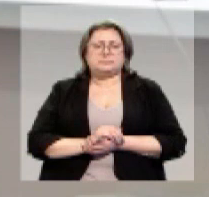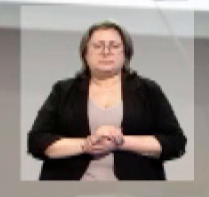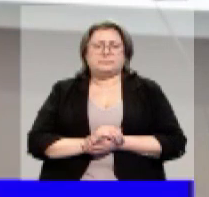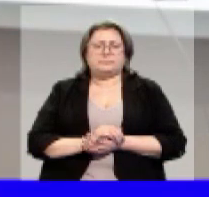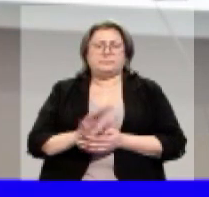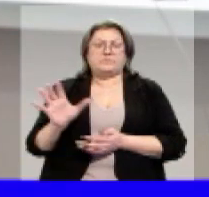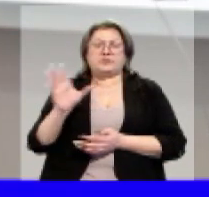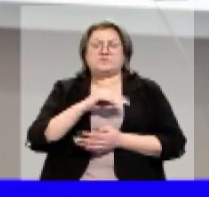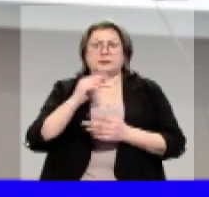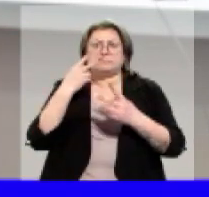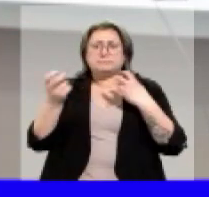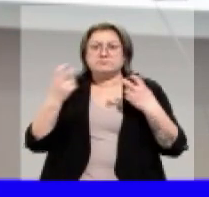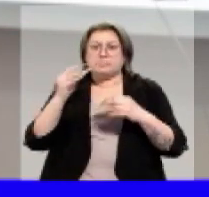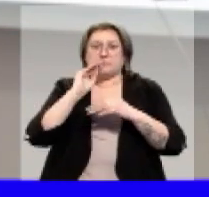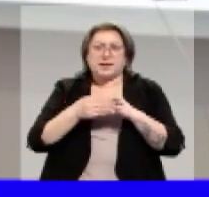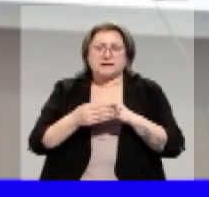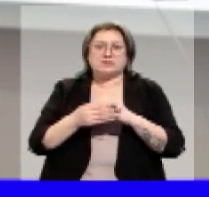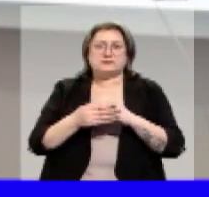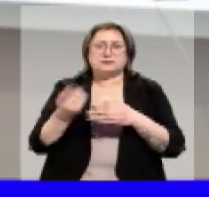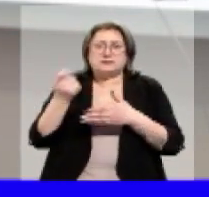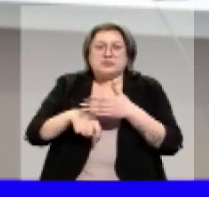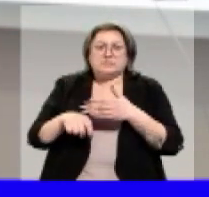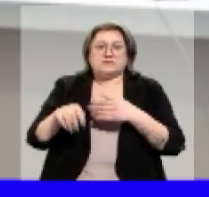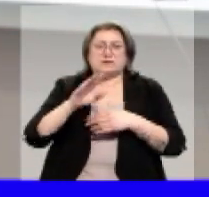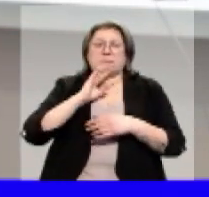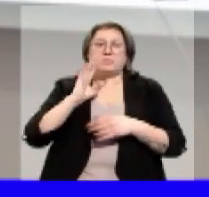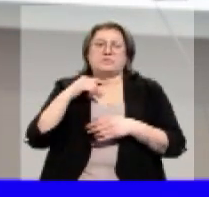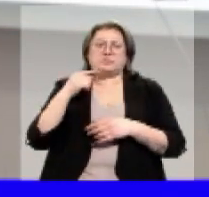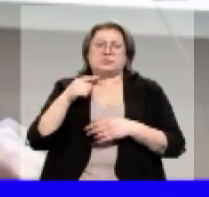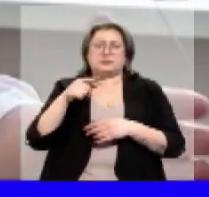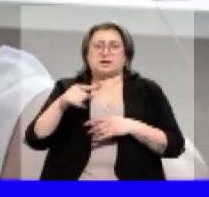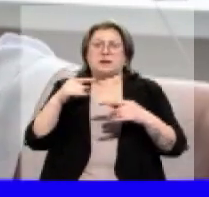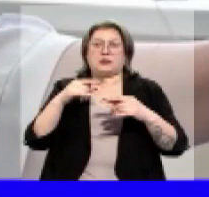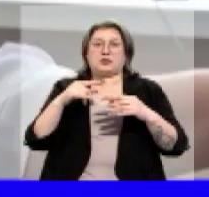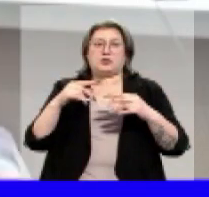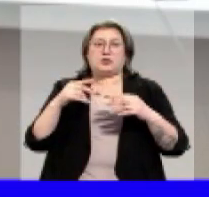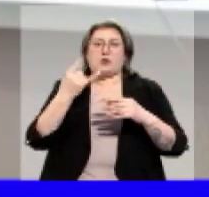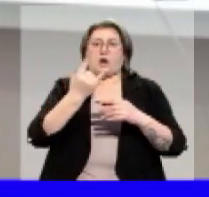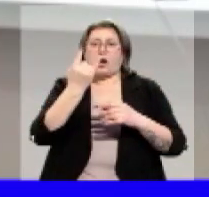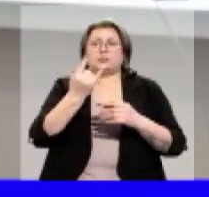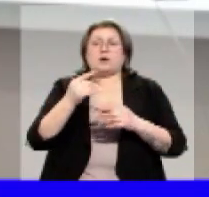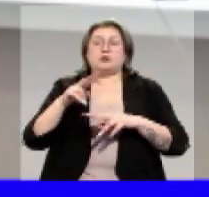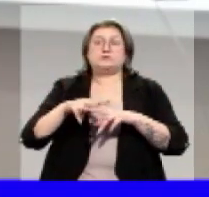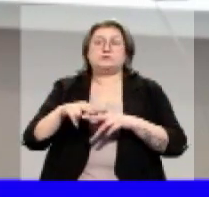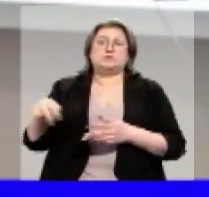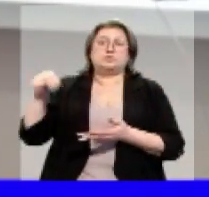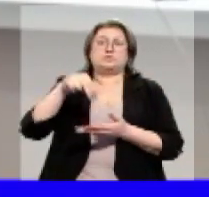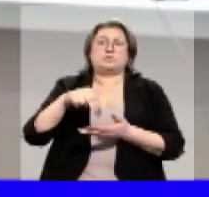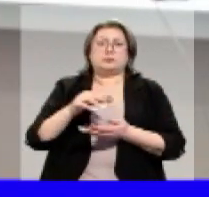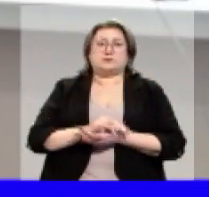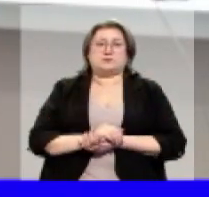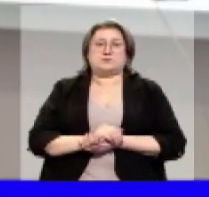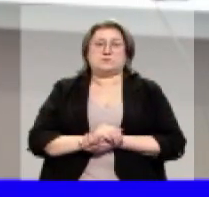ну, все попрятались, все позакрывались, и мама сказала, ты залезла на стул, а он стоял у окна, и говорит,